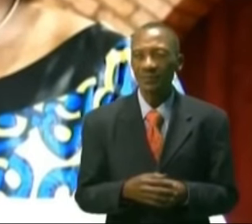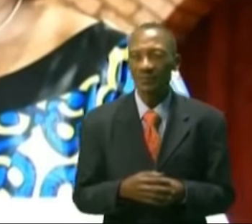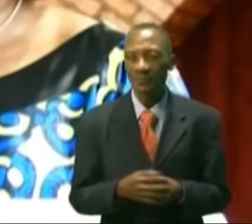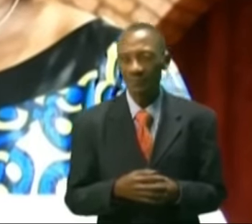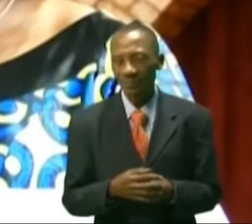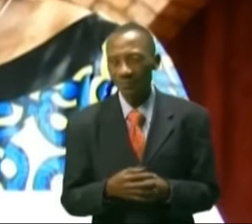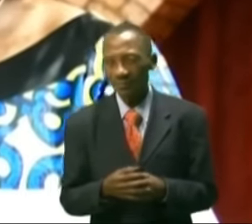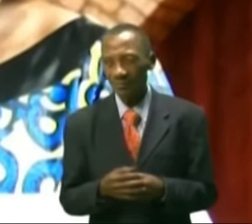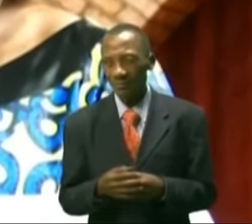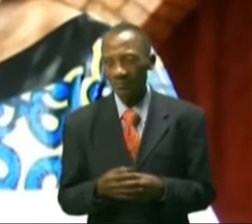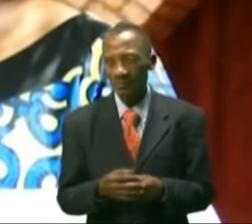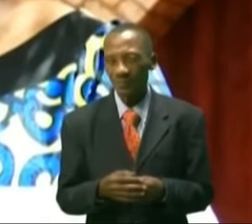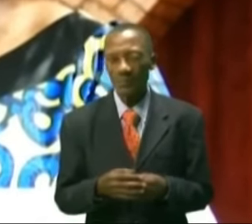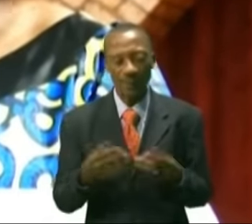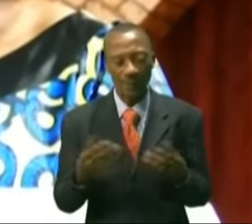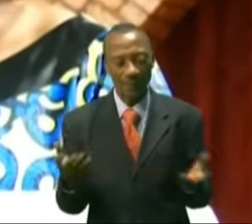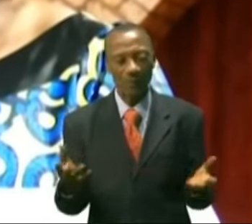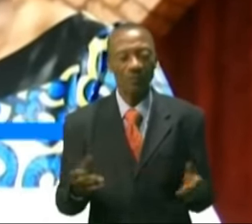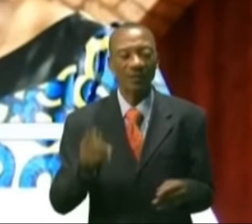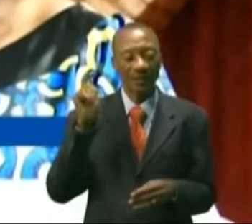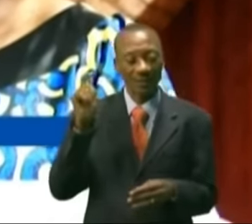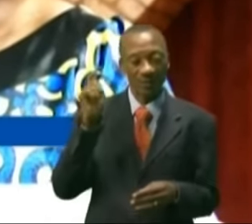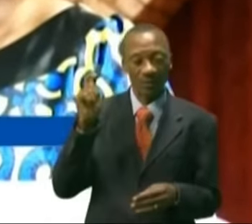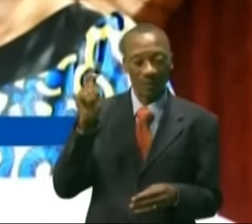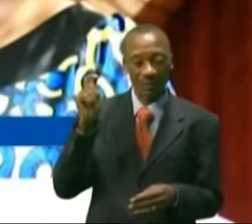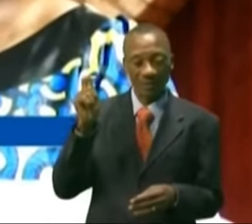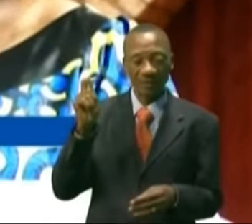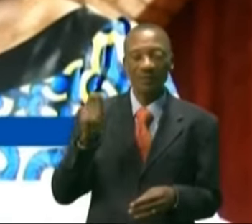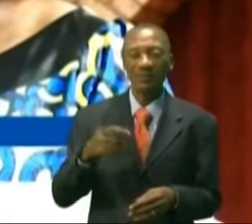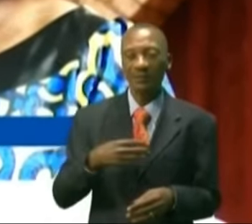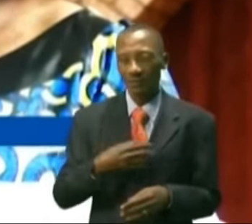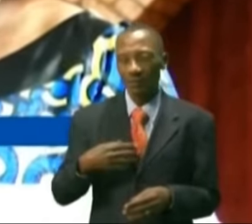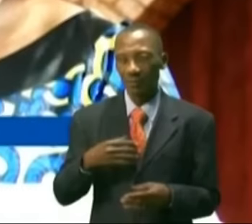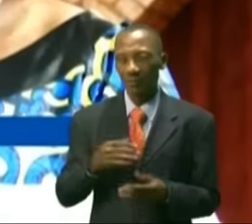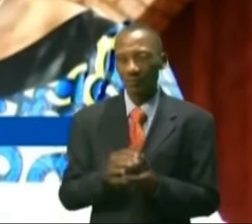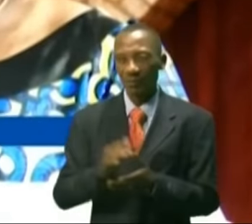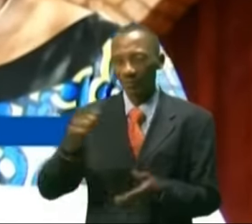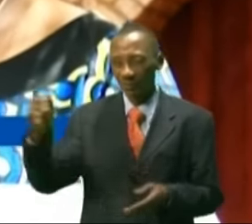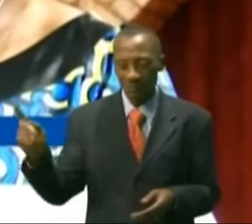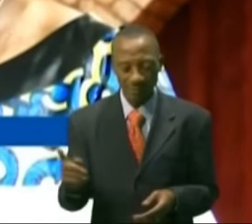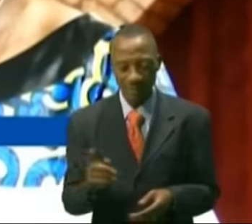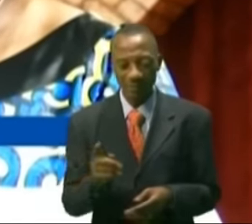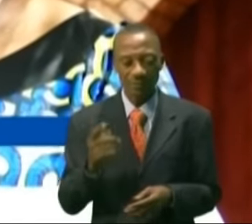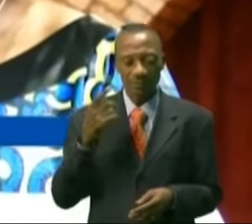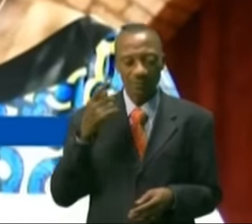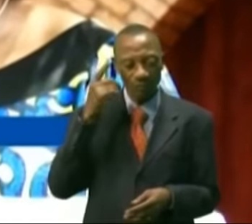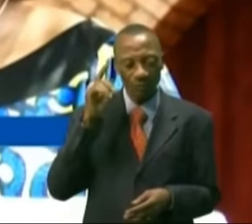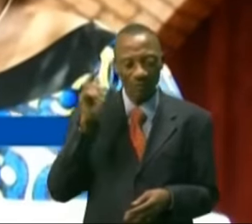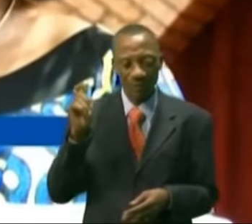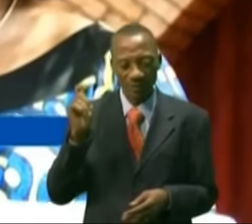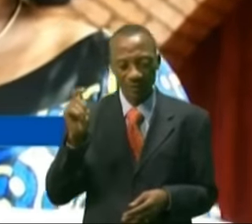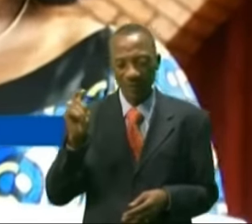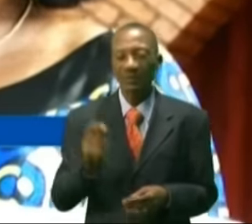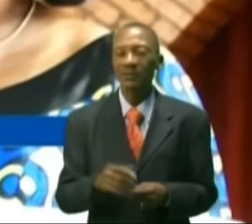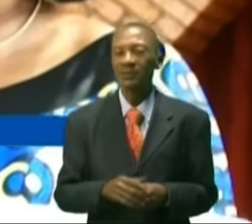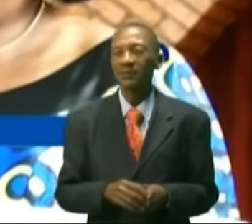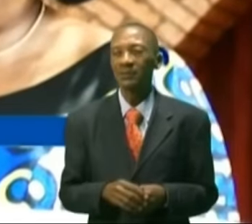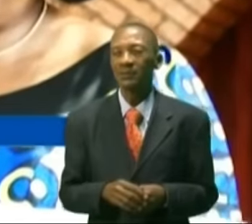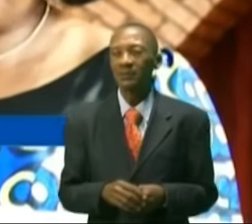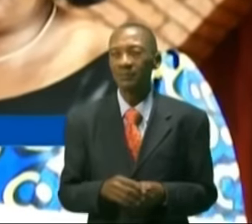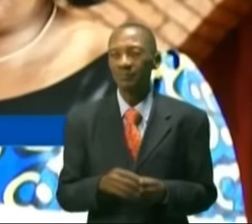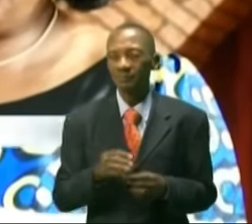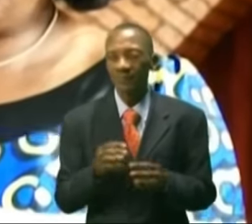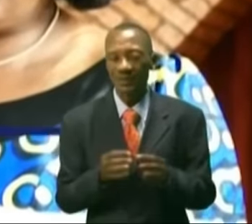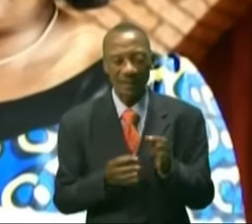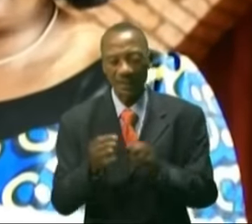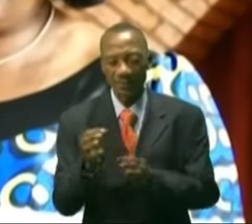hommage à ce chevalier de la plume, mieux à un vaillant soldat de la formation, qui après de grands et loyaux